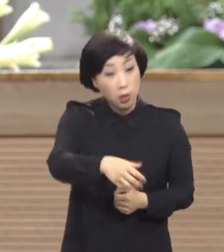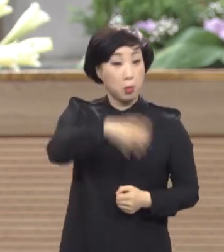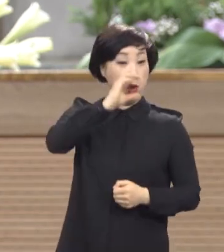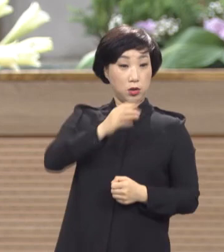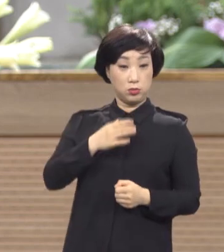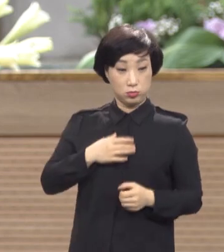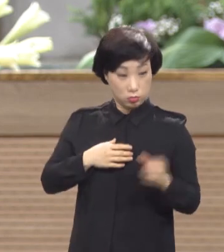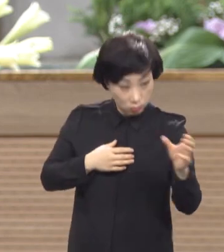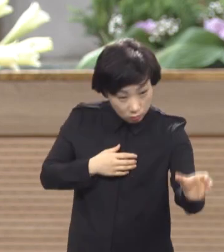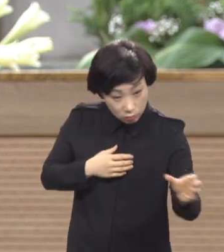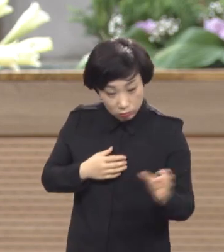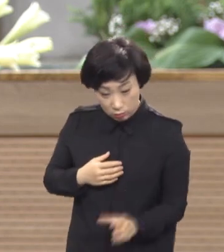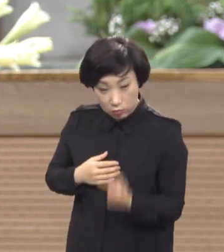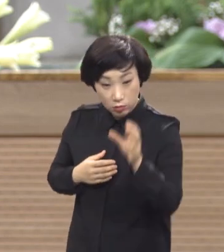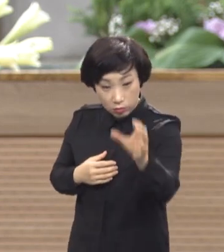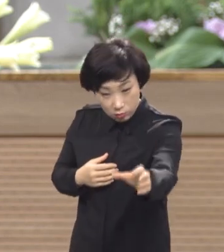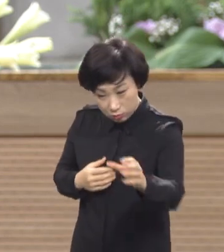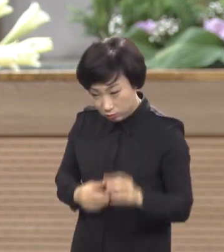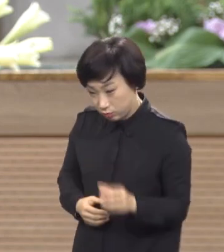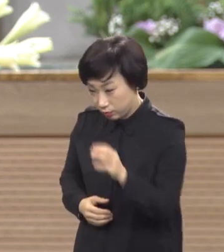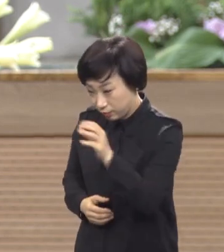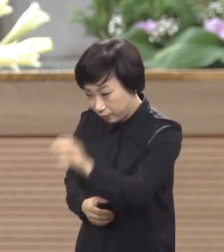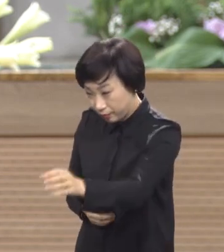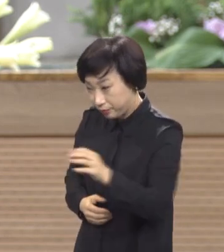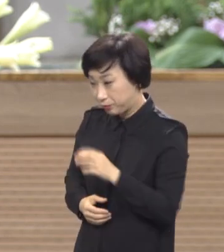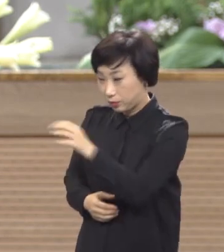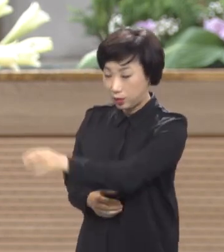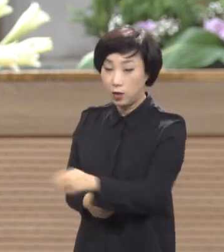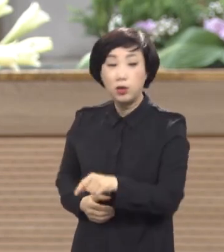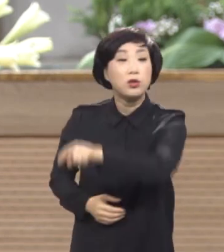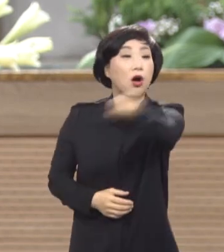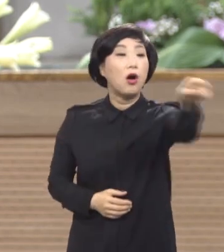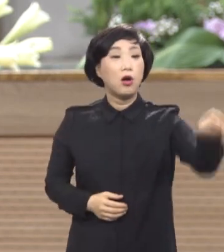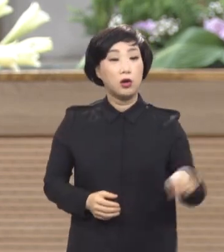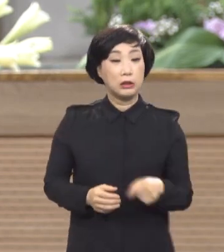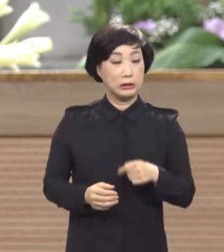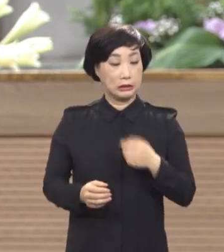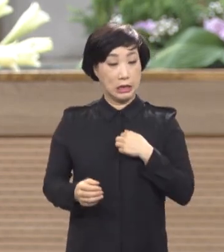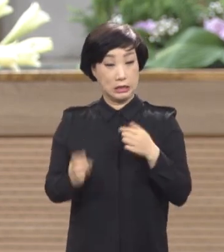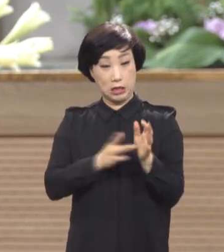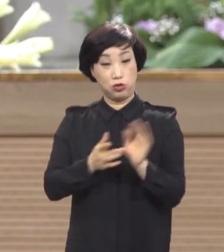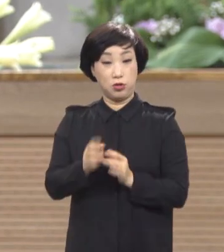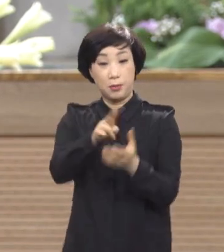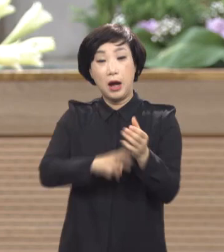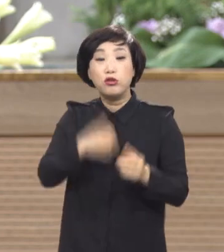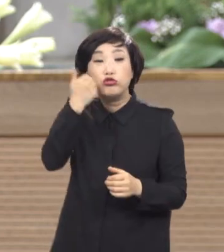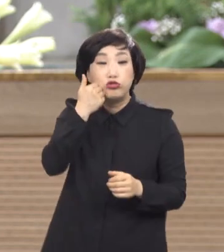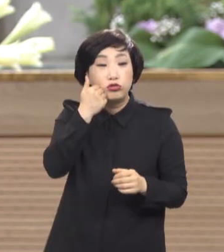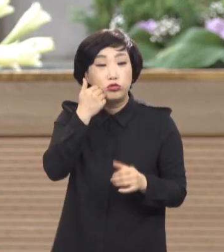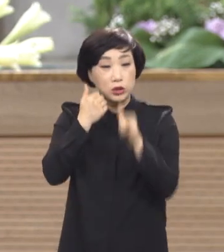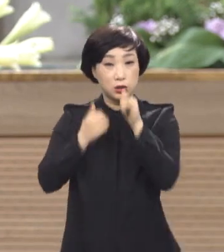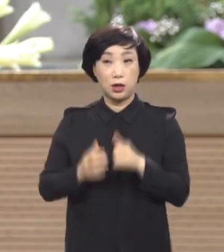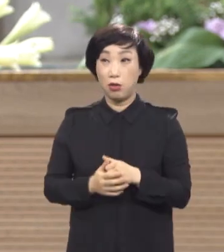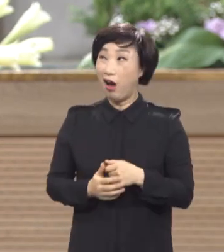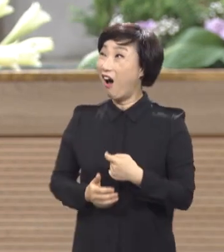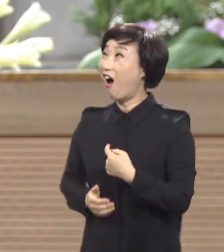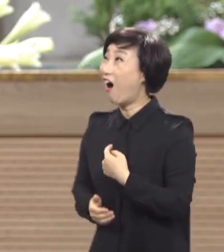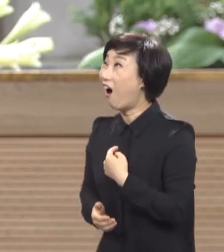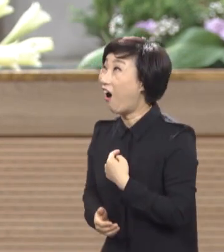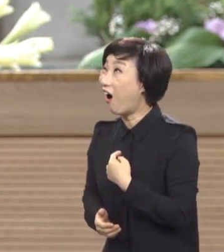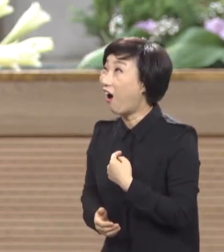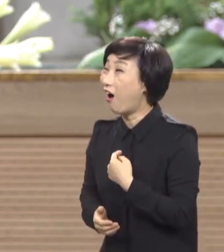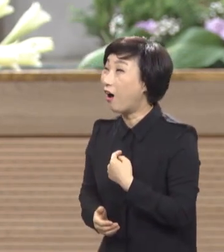그러더니 이 중에서 말하는 팔자가 있지 접니까?